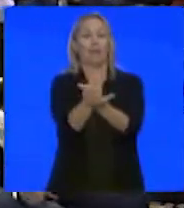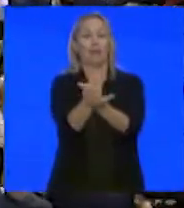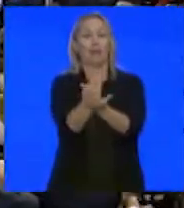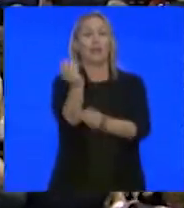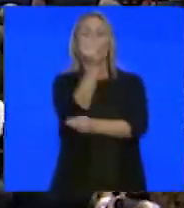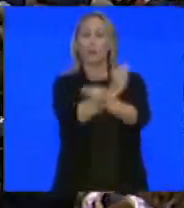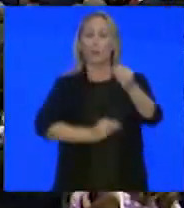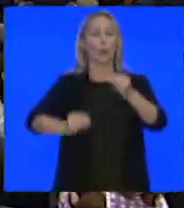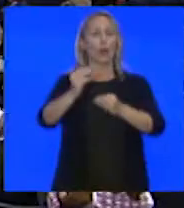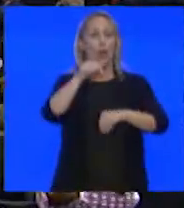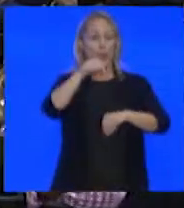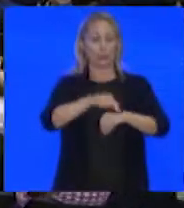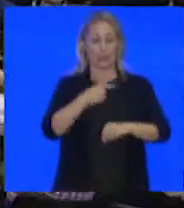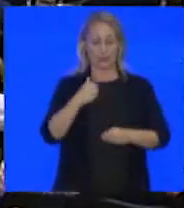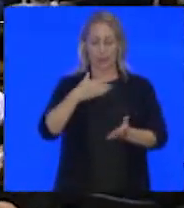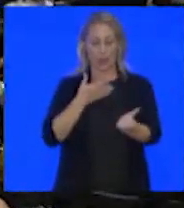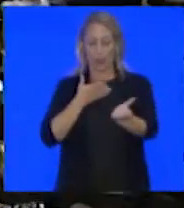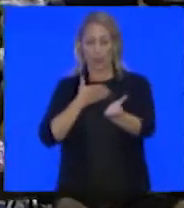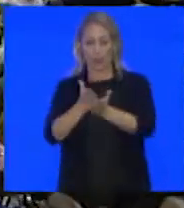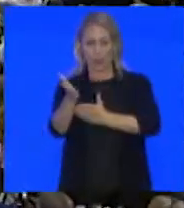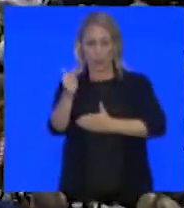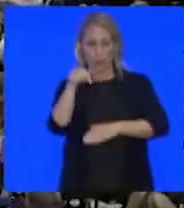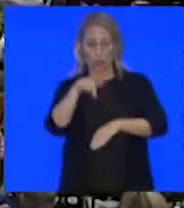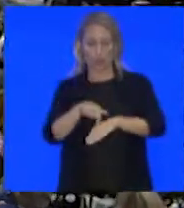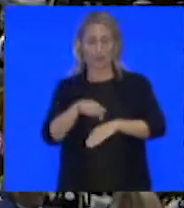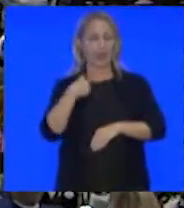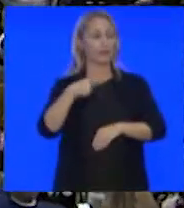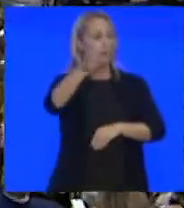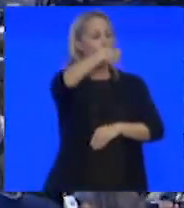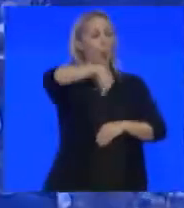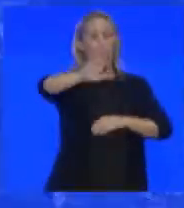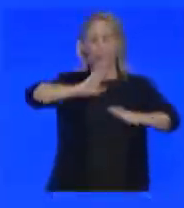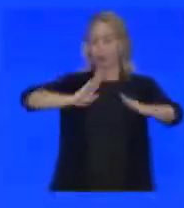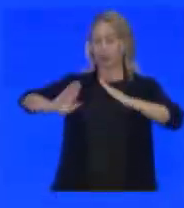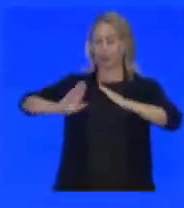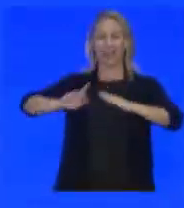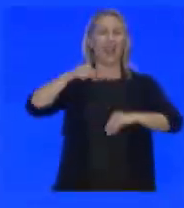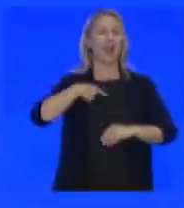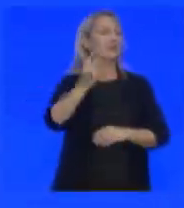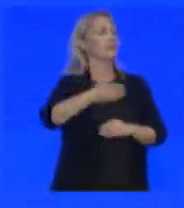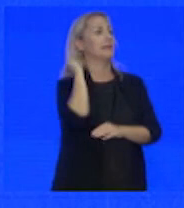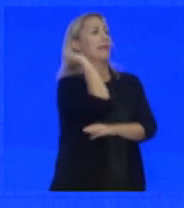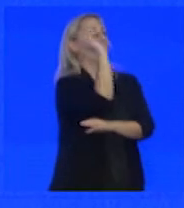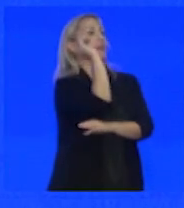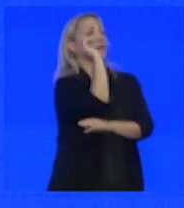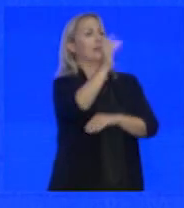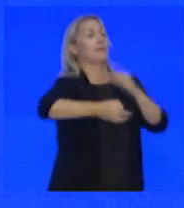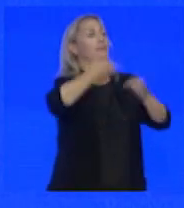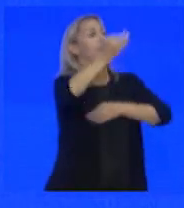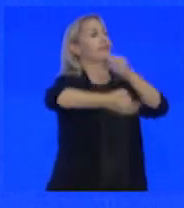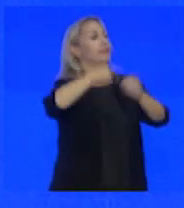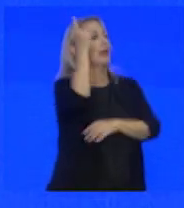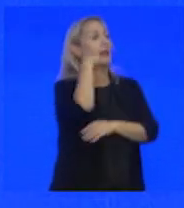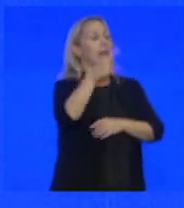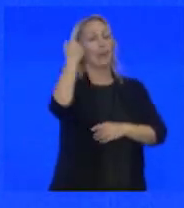άλλοι το δίκαιό μας παρά να αναλωνόμαστε σε μονολόγους χωρίς αντίκρισμα. Μόνο έτσι